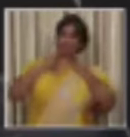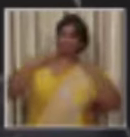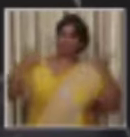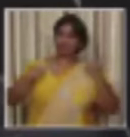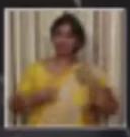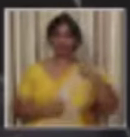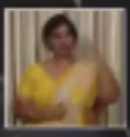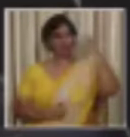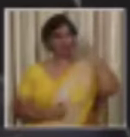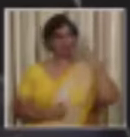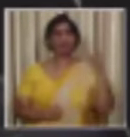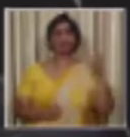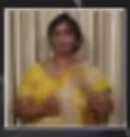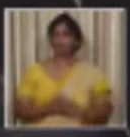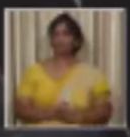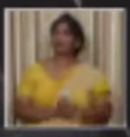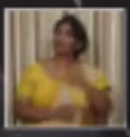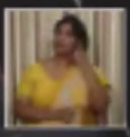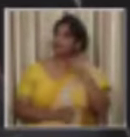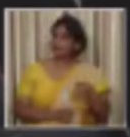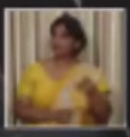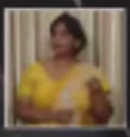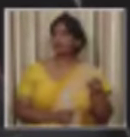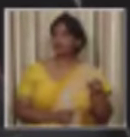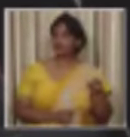හිතුවා. ඒ නිසා